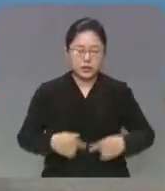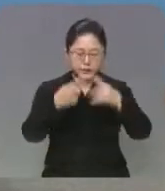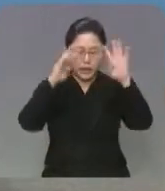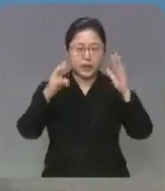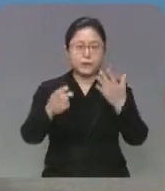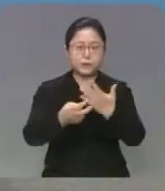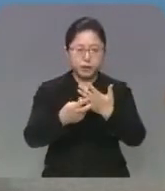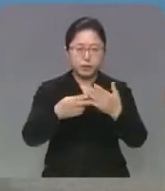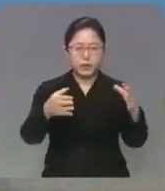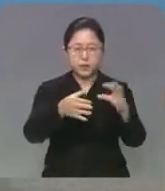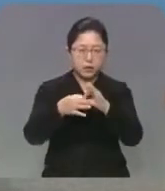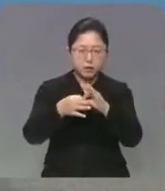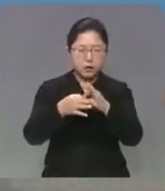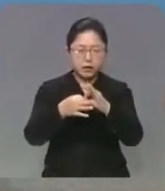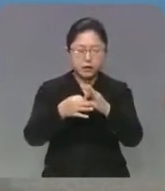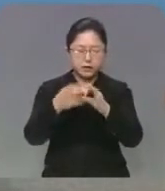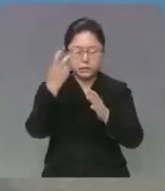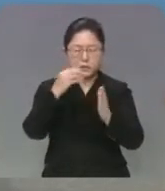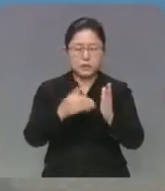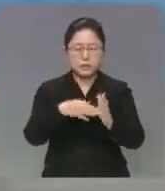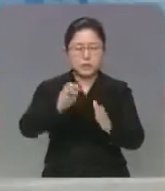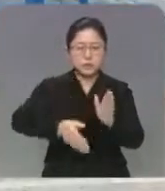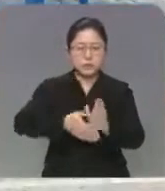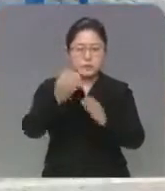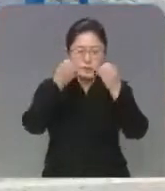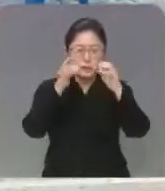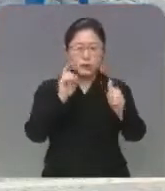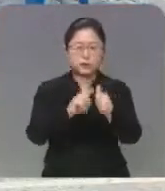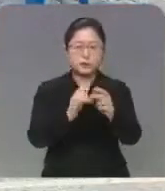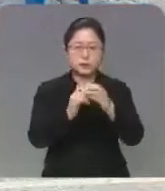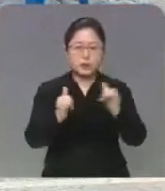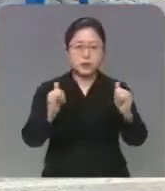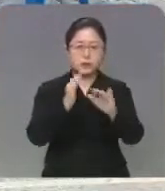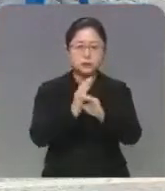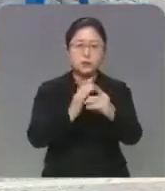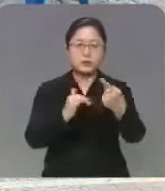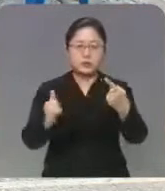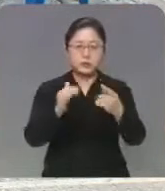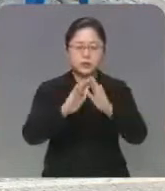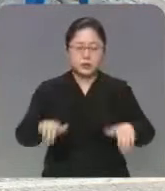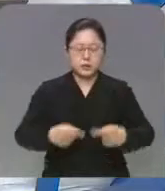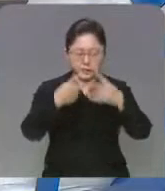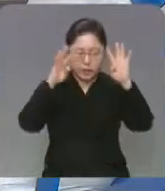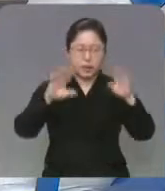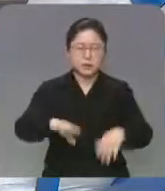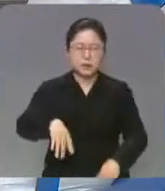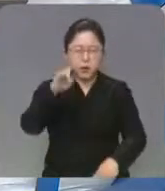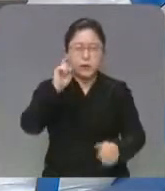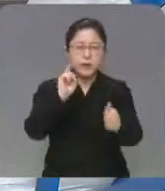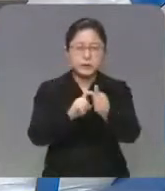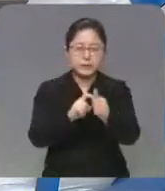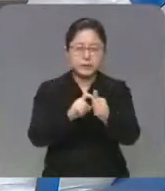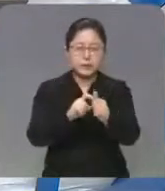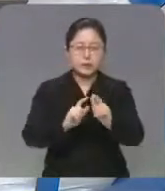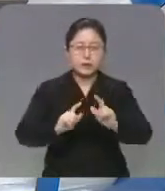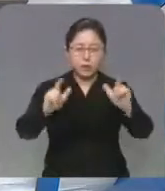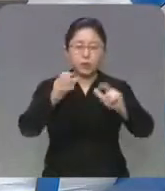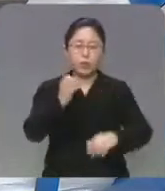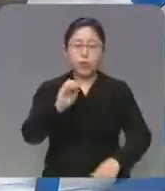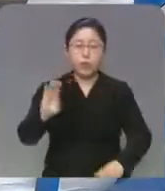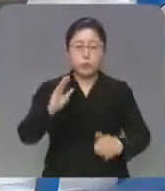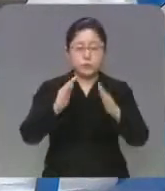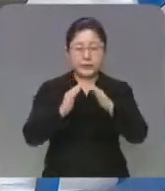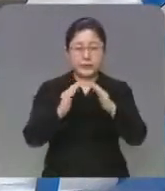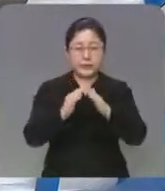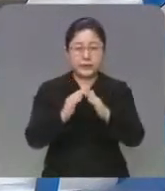전남대병원 연관으로 파악되고 있는데요. 광주시는 신규 확진자 가운데 1명이 전남대병원 최초 확진자와 광주 동구의